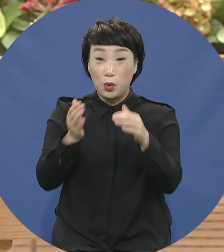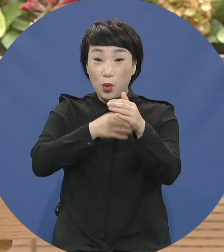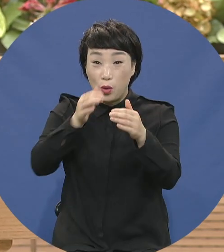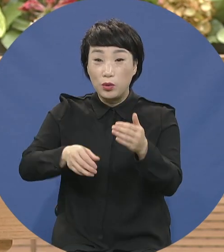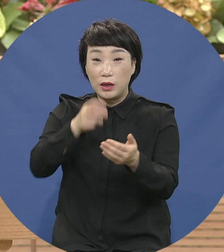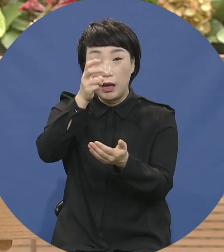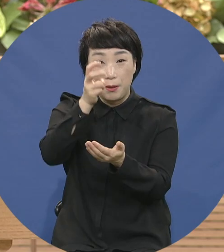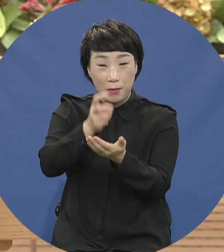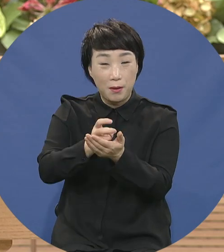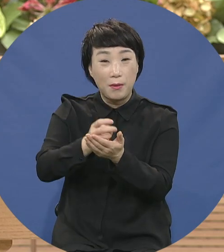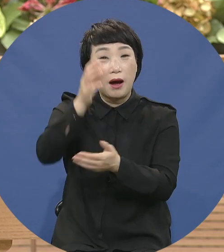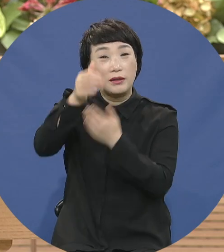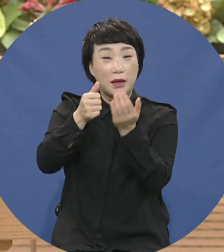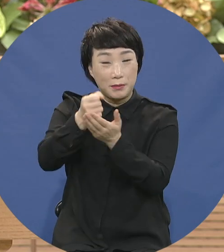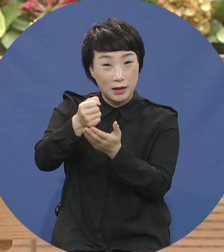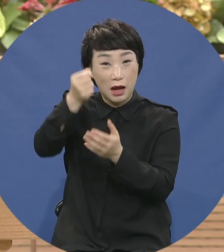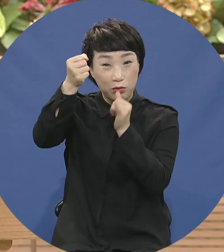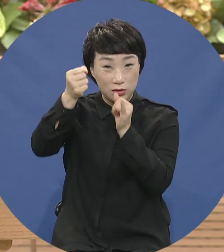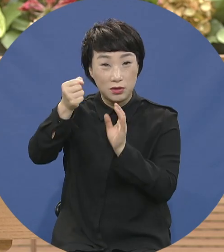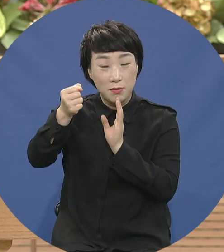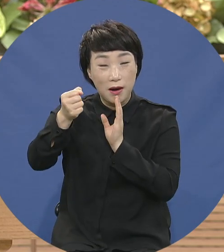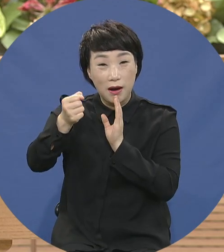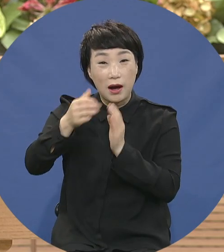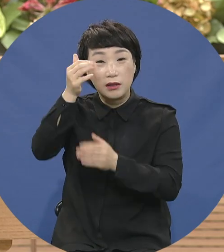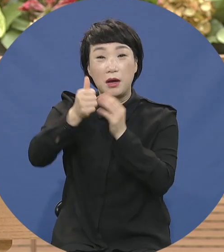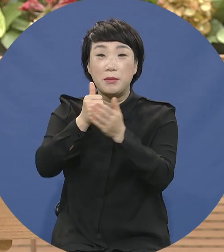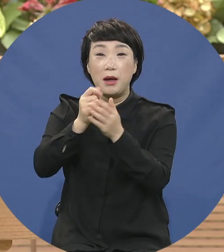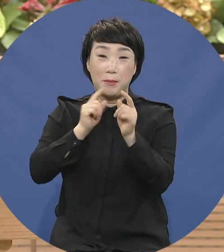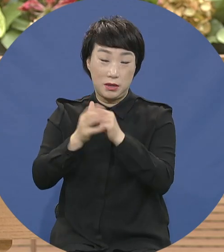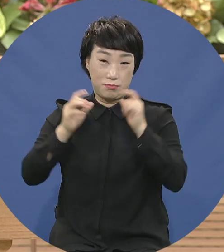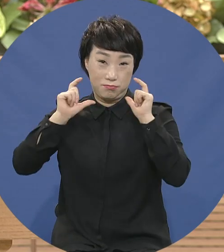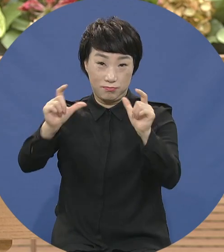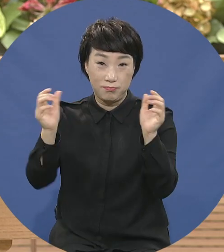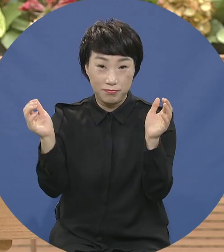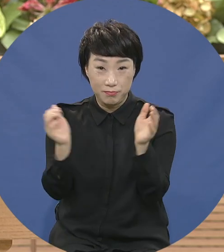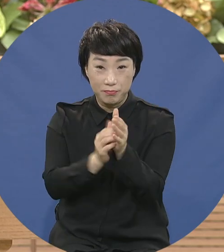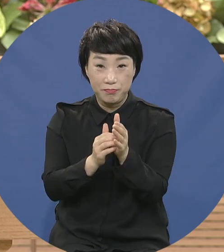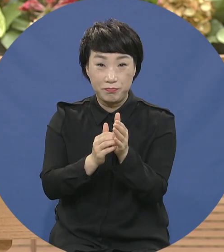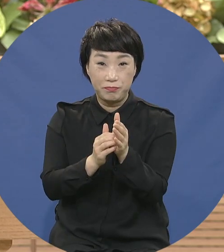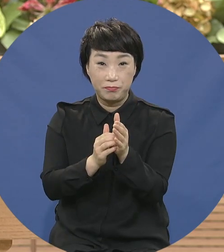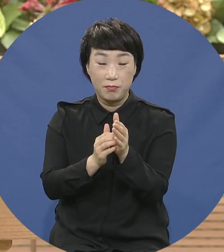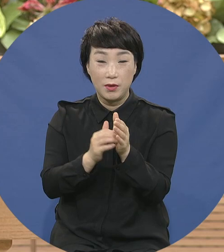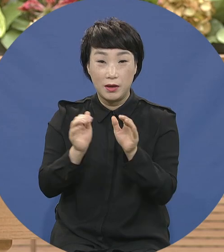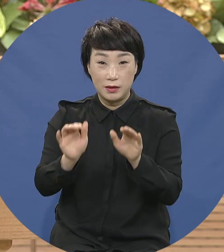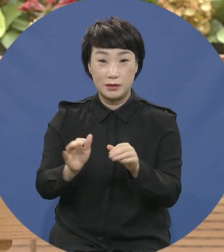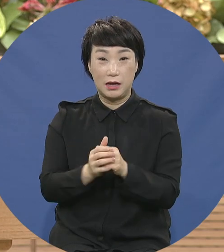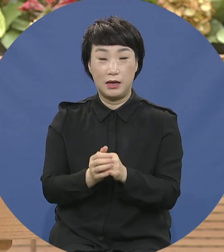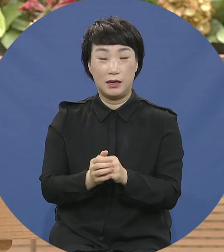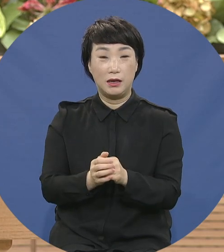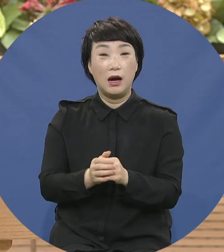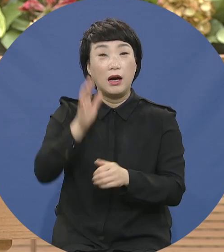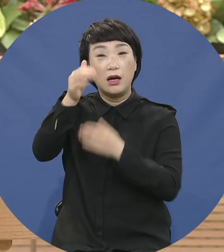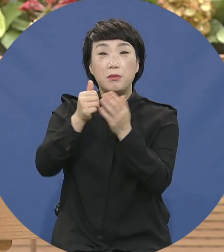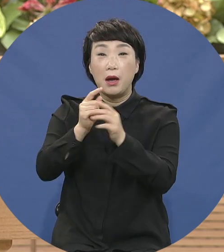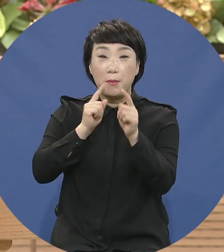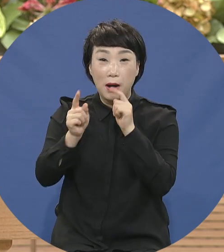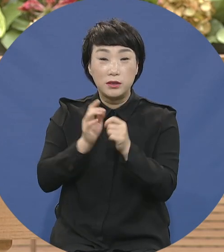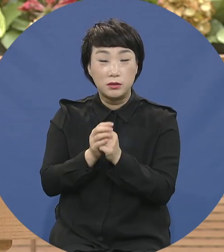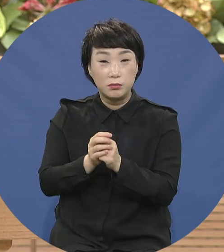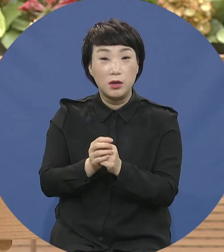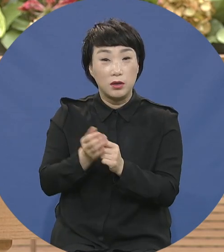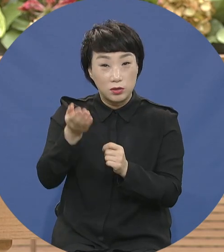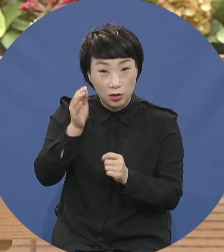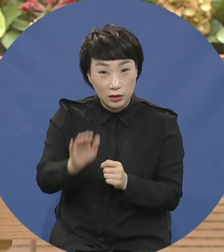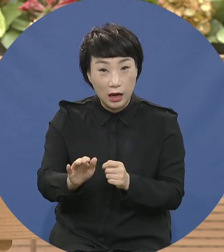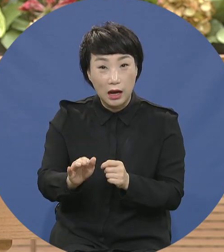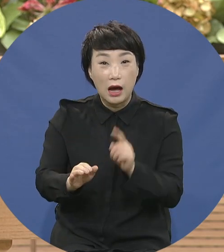공의로운 하나님은 한 번 하신 말씀이 자기가 하신